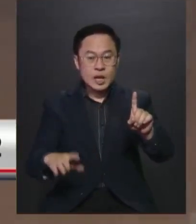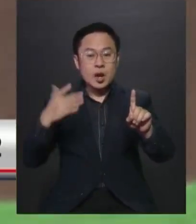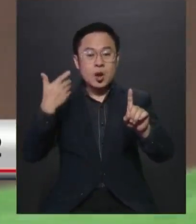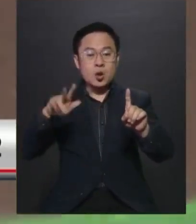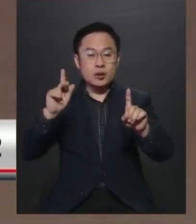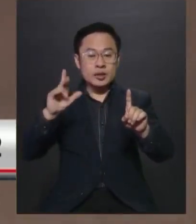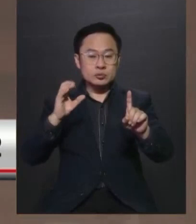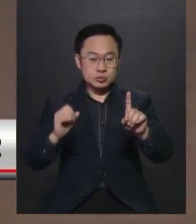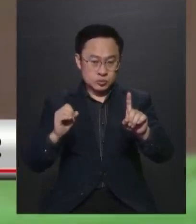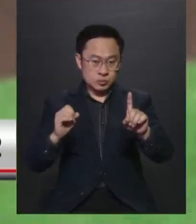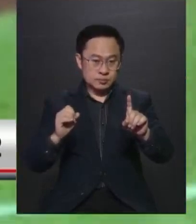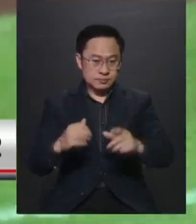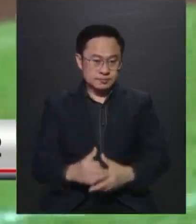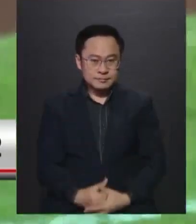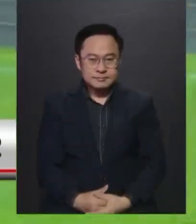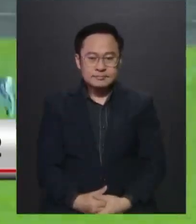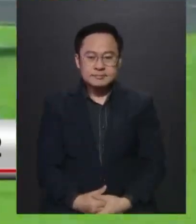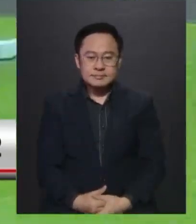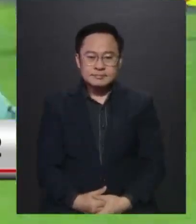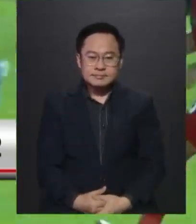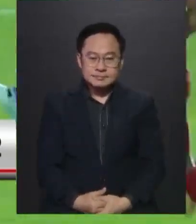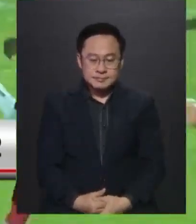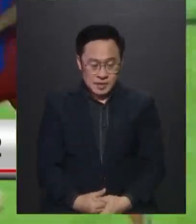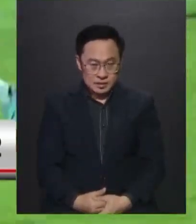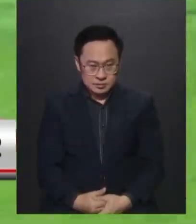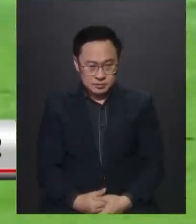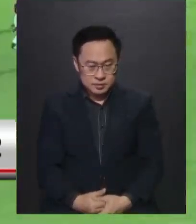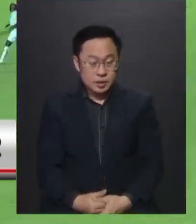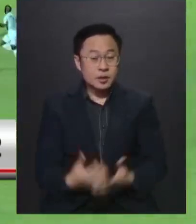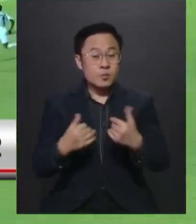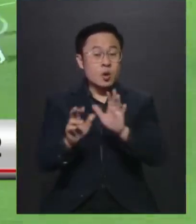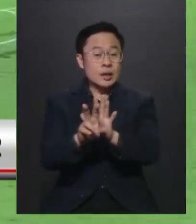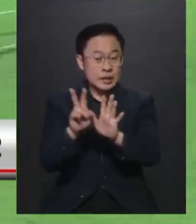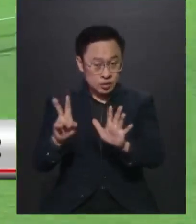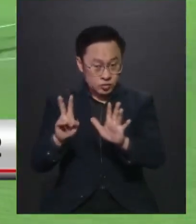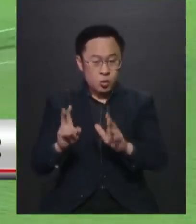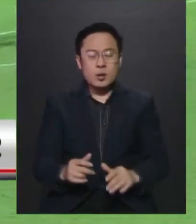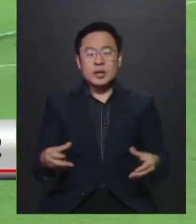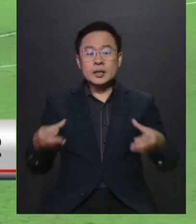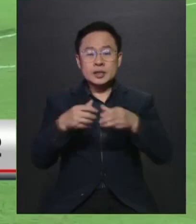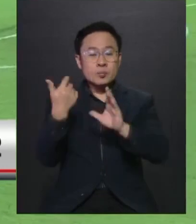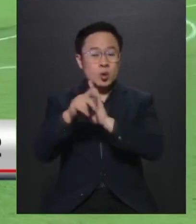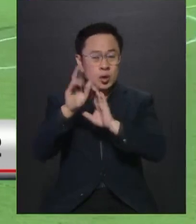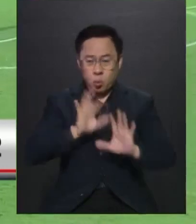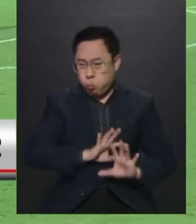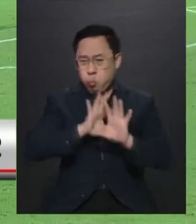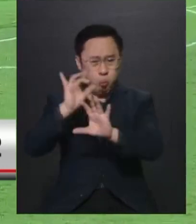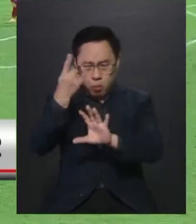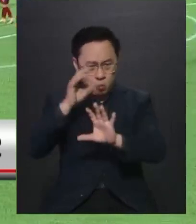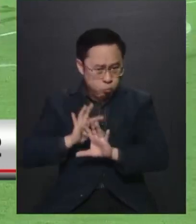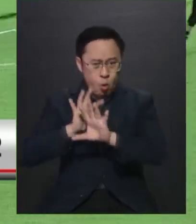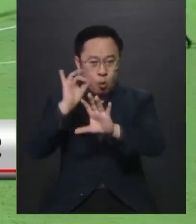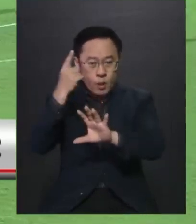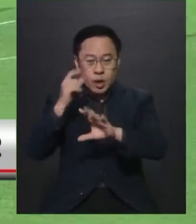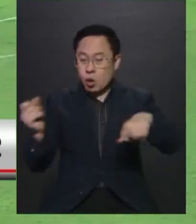นำไปก่อนครับจบครึ่งแรกด้วยสกอร์นี้ครึ่งหลังเริ่มมาขอนแก่นก็เปิดเกมบุกเพื่ออยากจะตีเสมอแล้วก็มาได้จริงๆด้วยครับจากการยิ